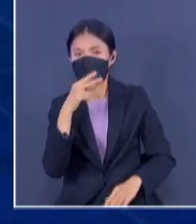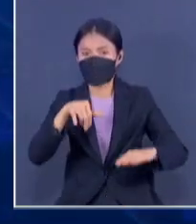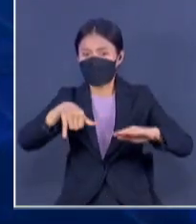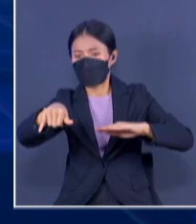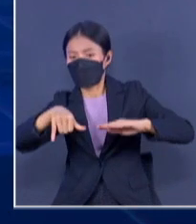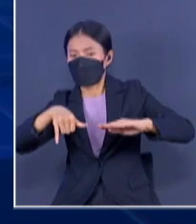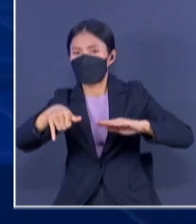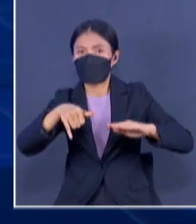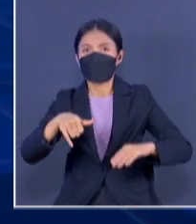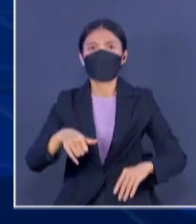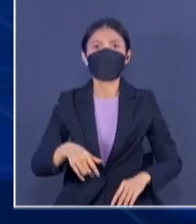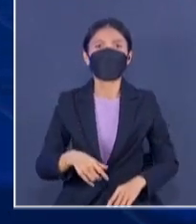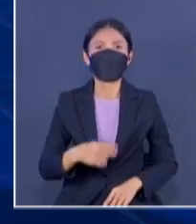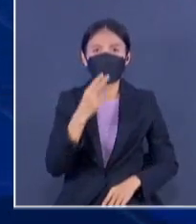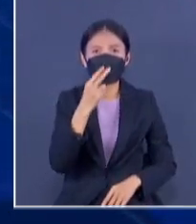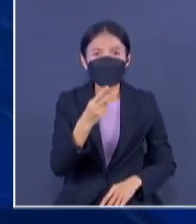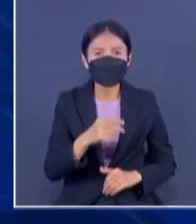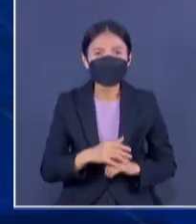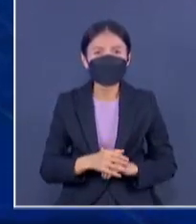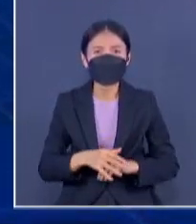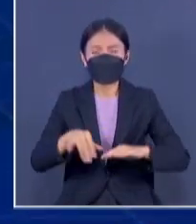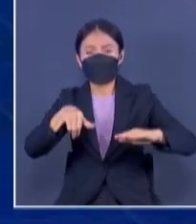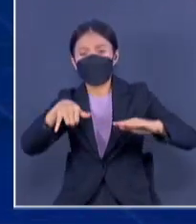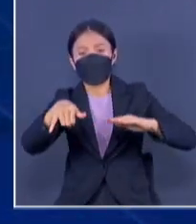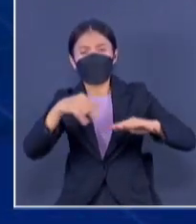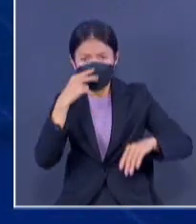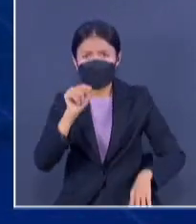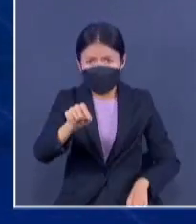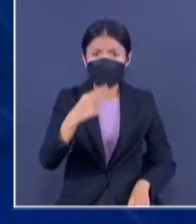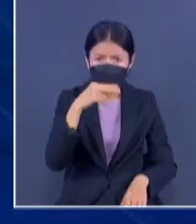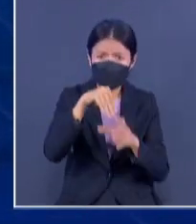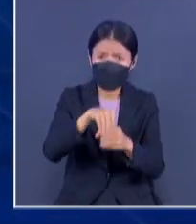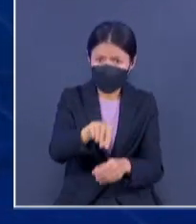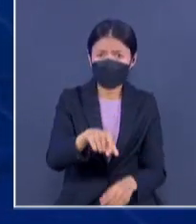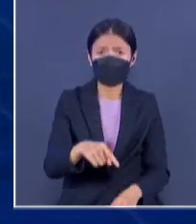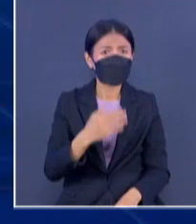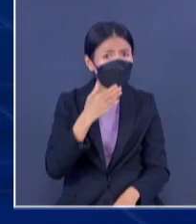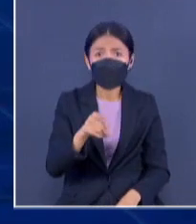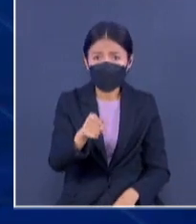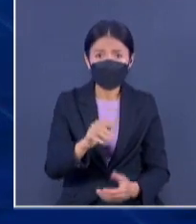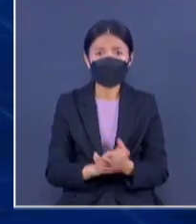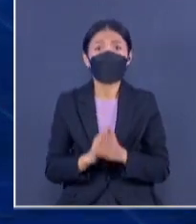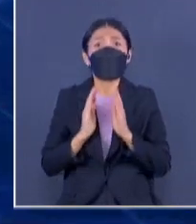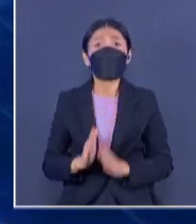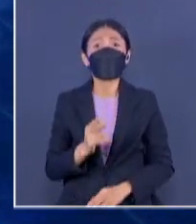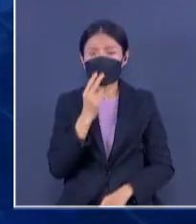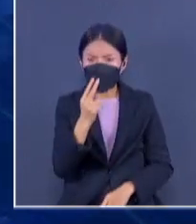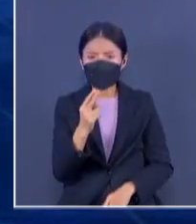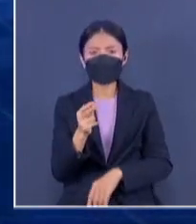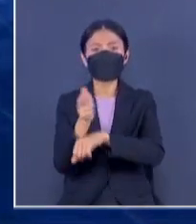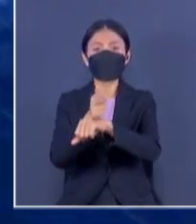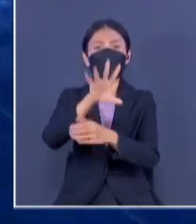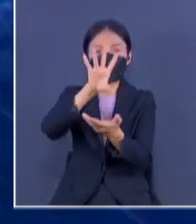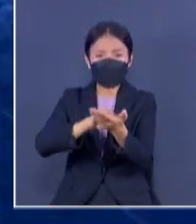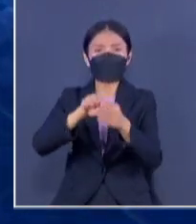เหมือนด่านลอยจริงๆ คือผู้ที่เขาอยู่ตรงบริเวณนี้นะคะแล้วก็ที่เขาผ่านไปผ่านมาก็มีการอัดคลิปวิดีโอไปตอนนี้แ